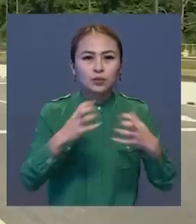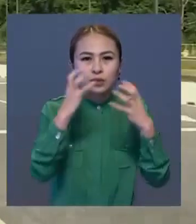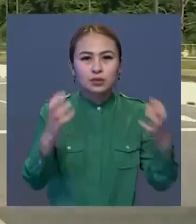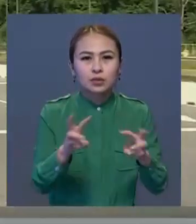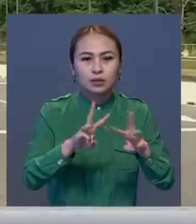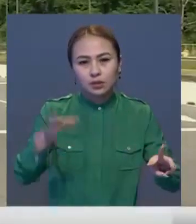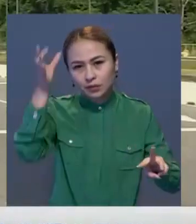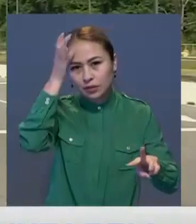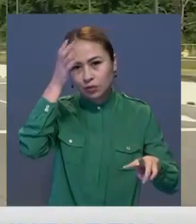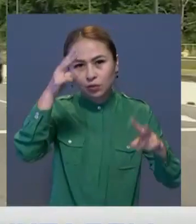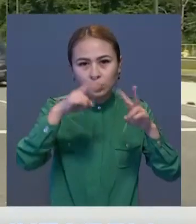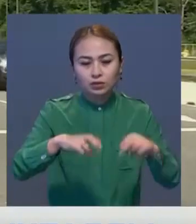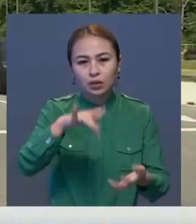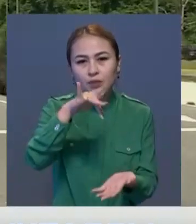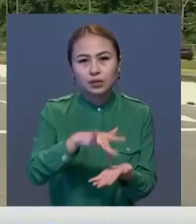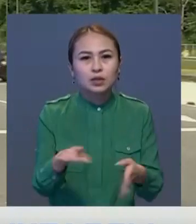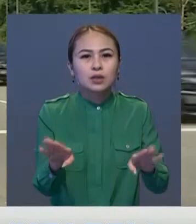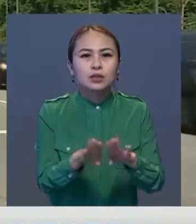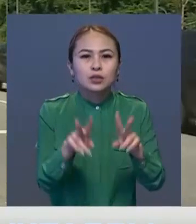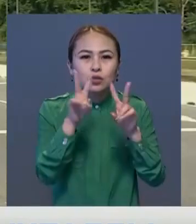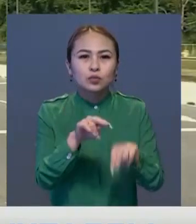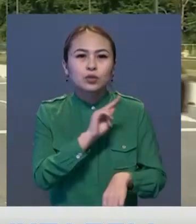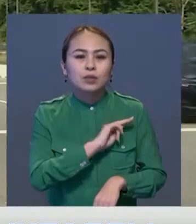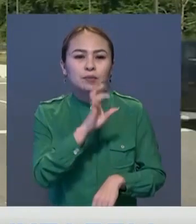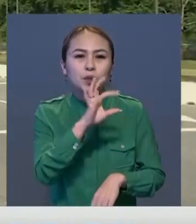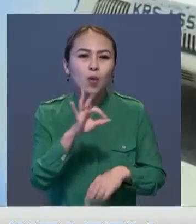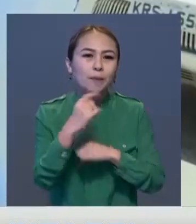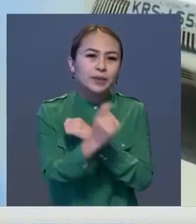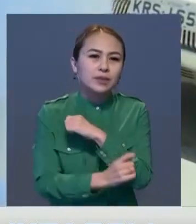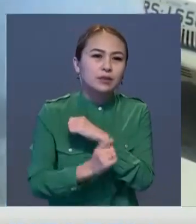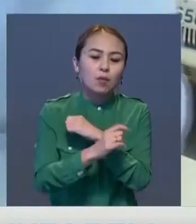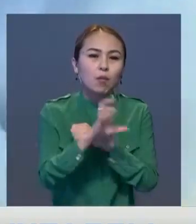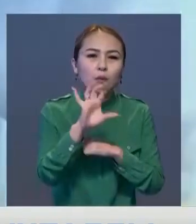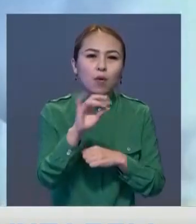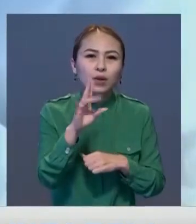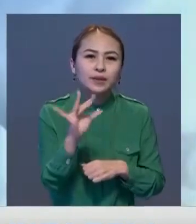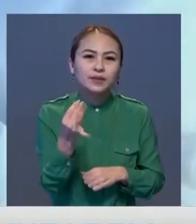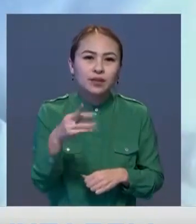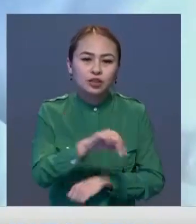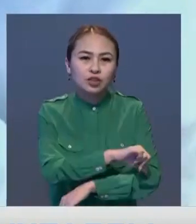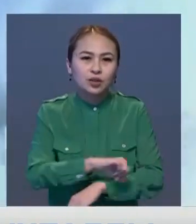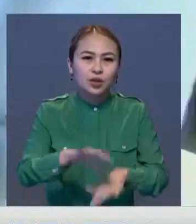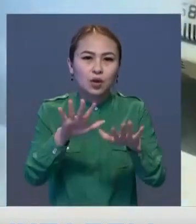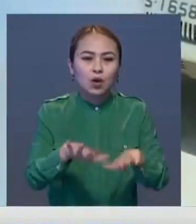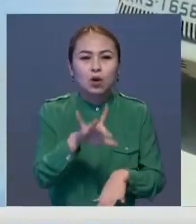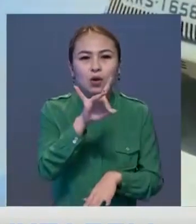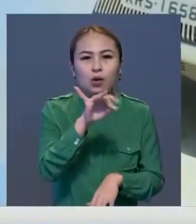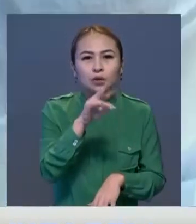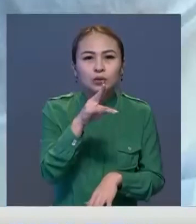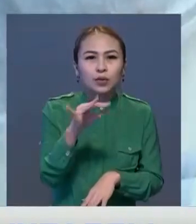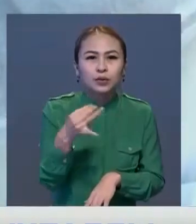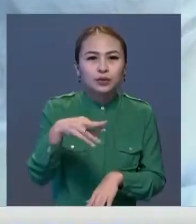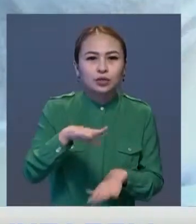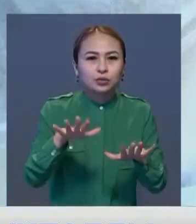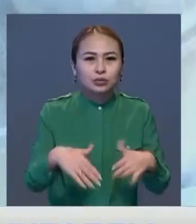сақтау министрлігінің ғылыми зерттеу орталығы хабарлады. Зерттеу жұмыстары үшін биоматериалдар Боливия мен шекаралас жердегі Рондония